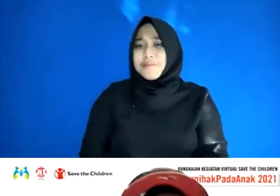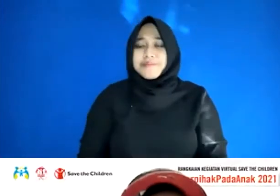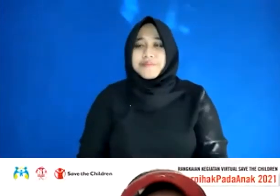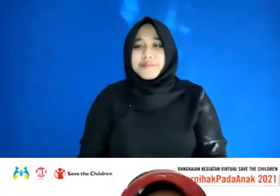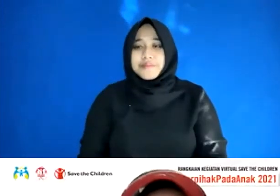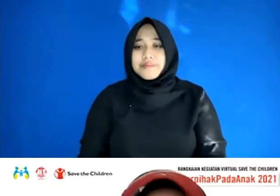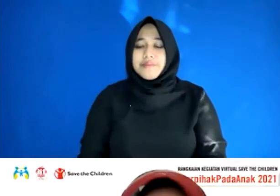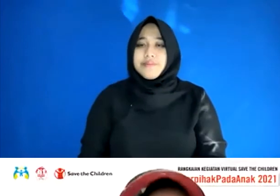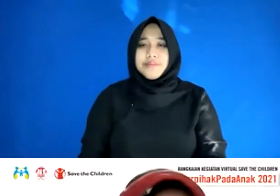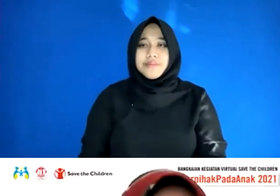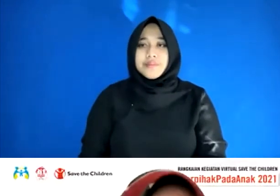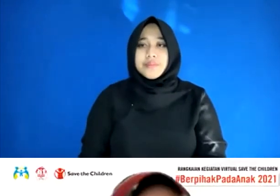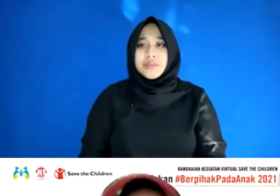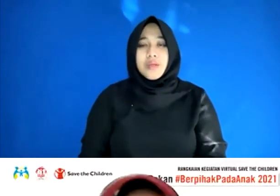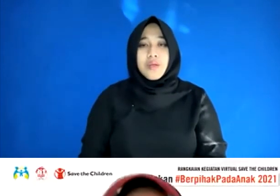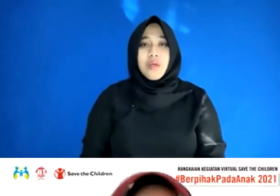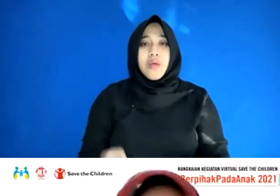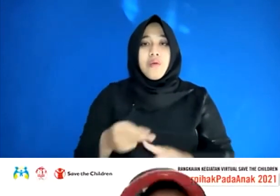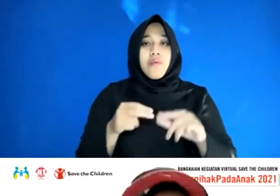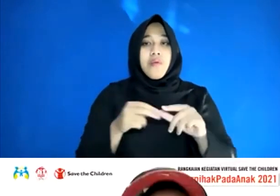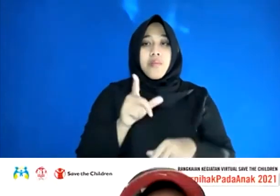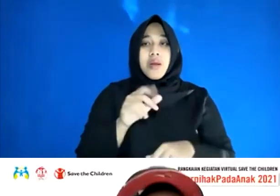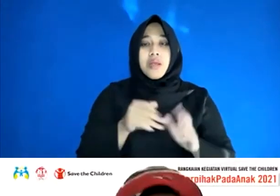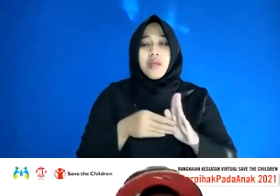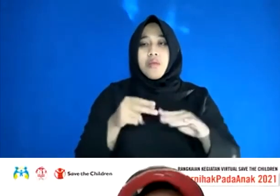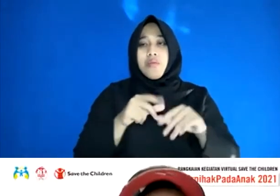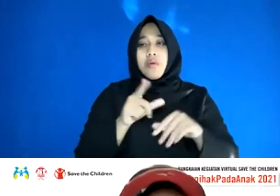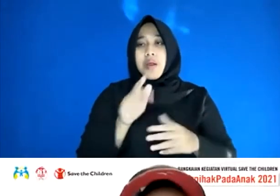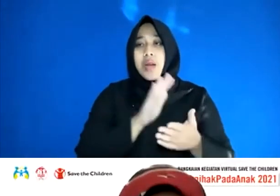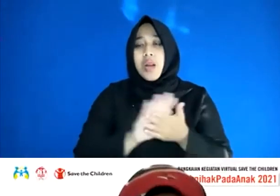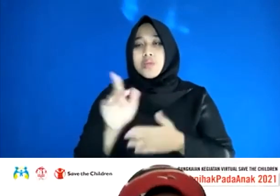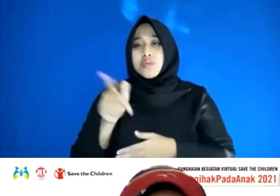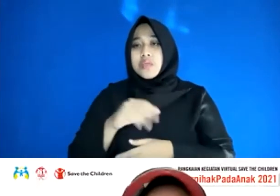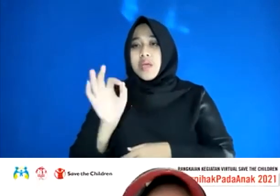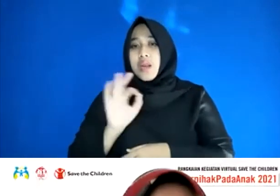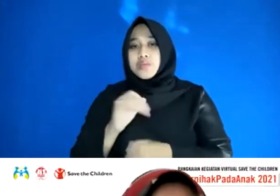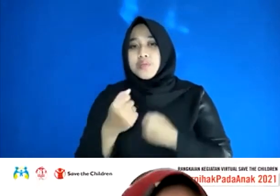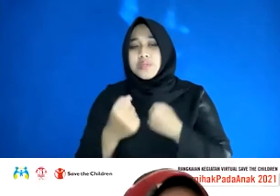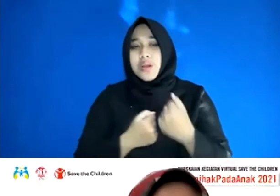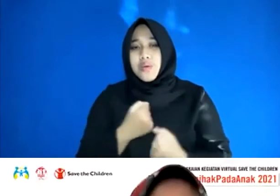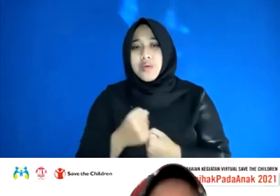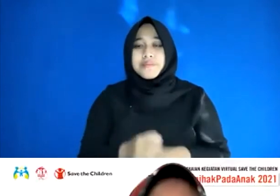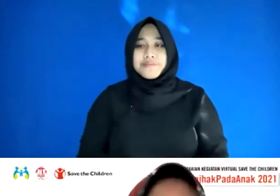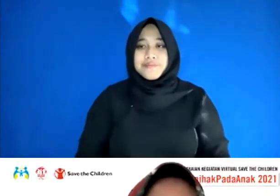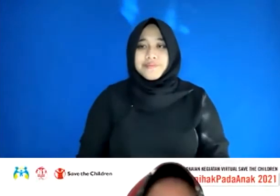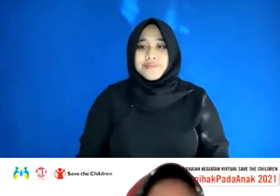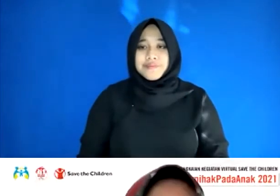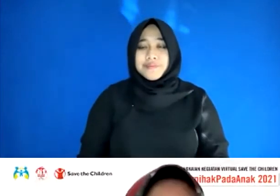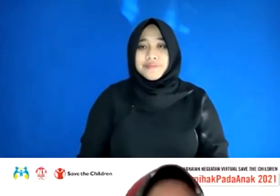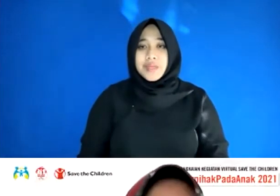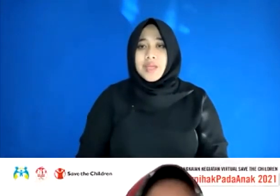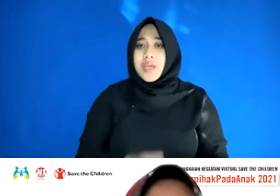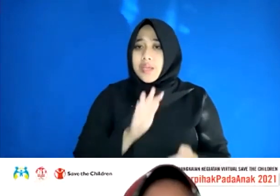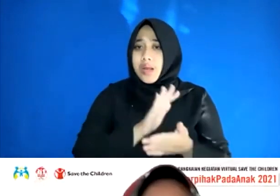Tadi yang formal informal, langsung dan tidak langsung itu dilakukan, Esti. Yang langsung